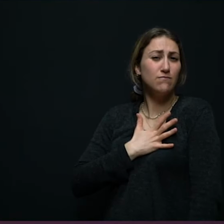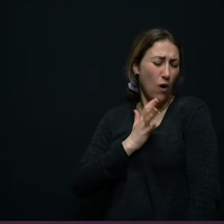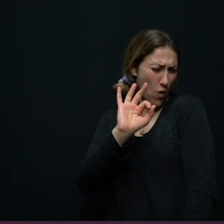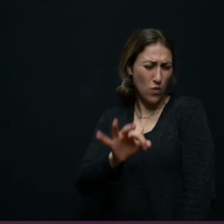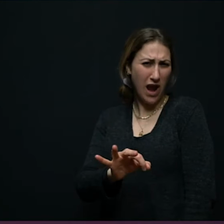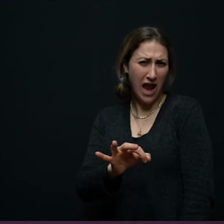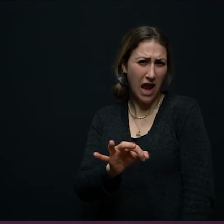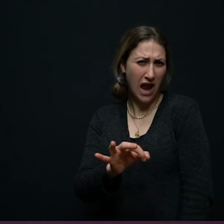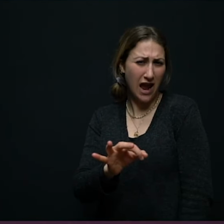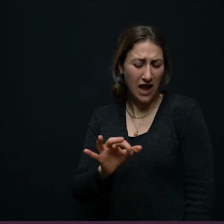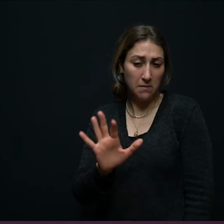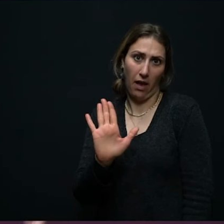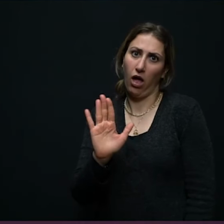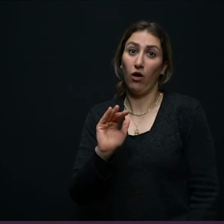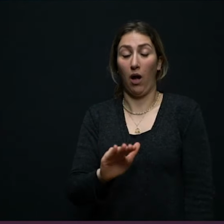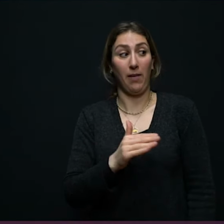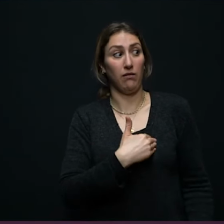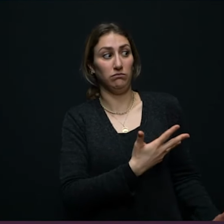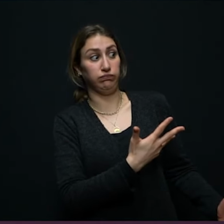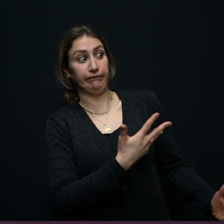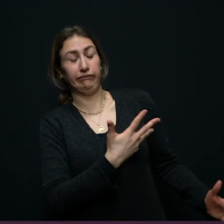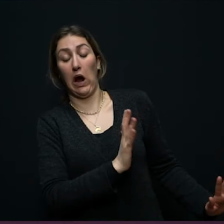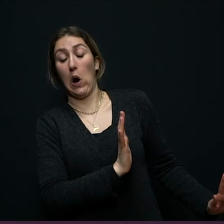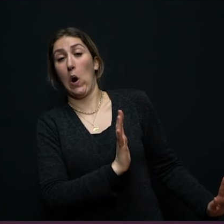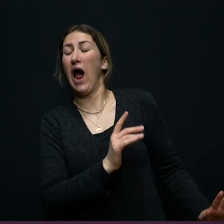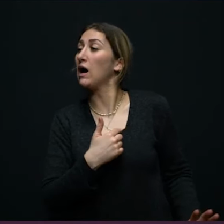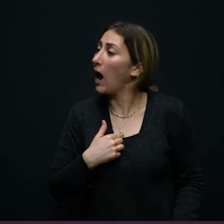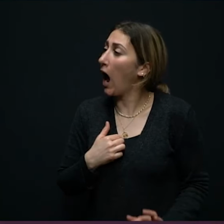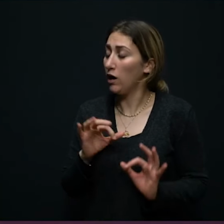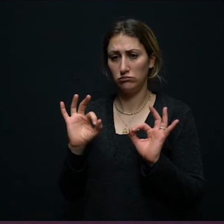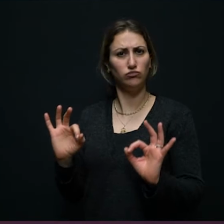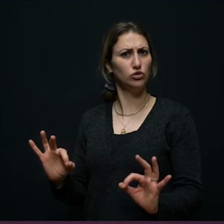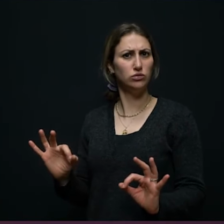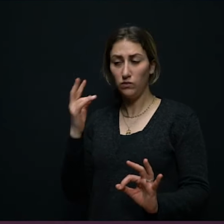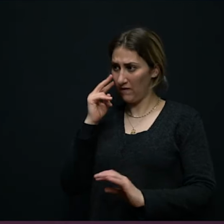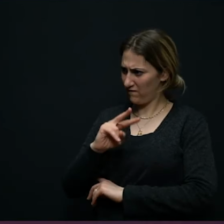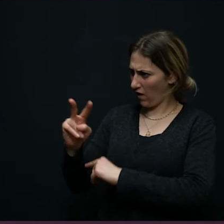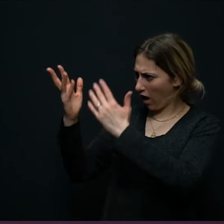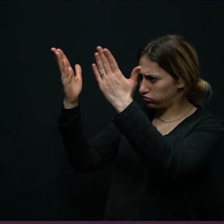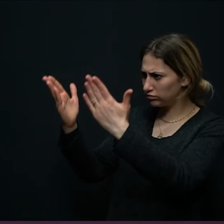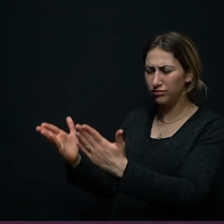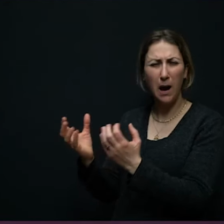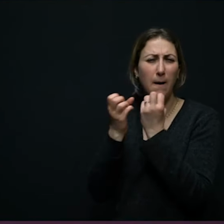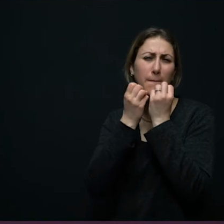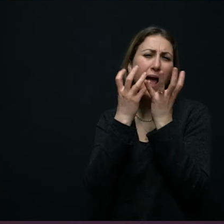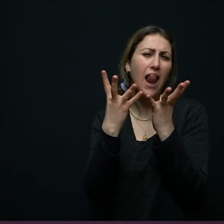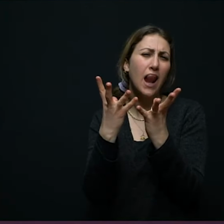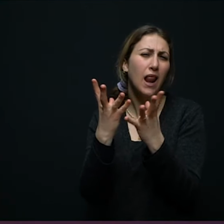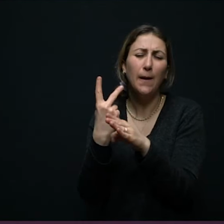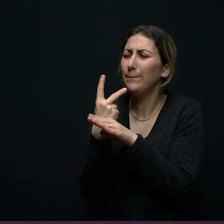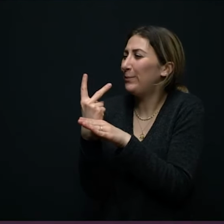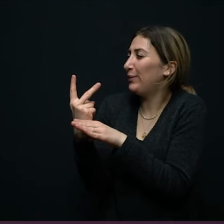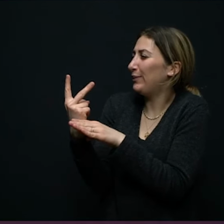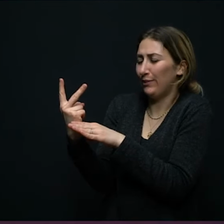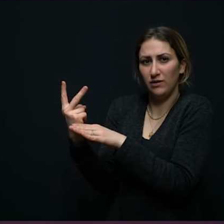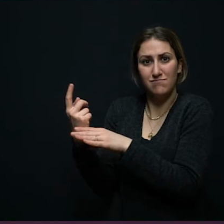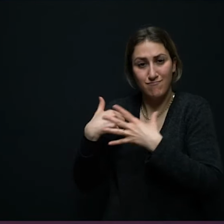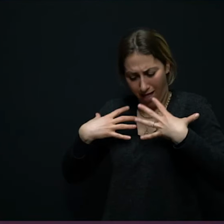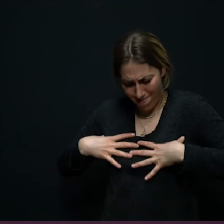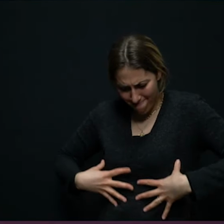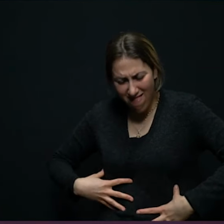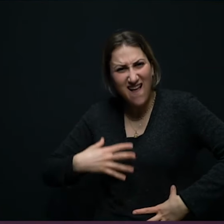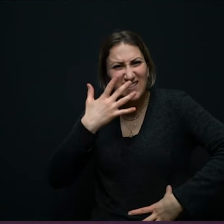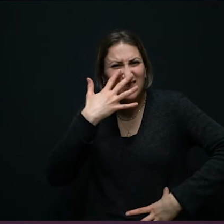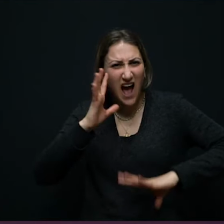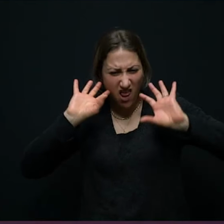trop pure pour que je vienne te saouler avec mon odeur avec hier il ya cette image avec dieu